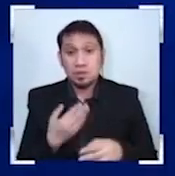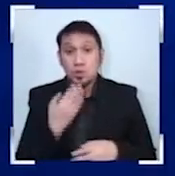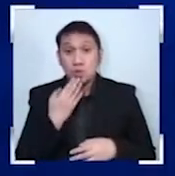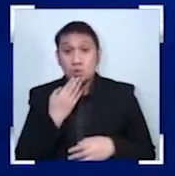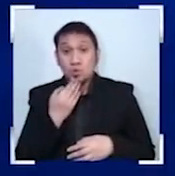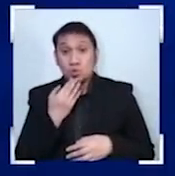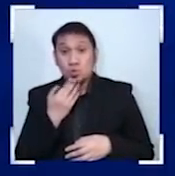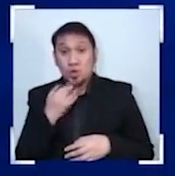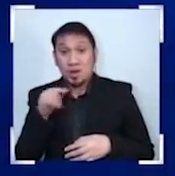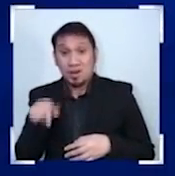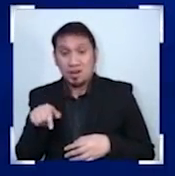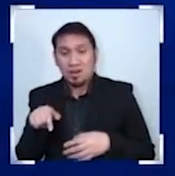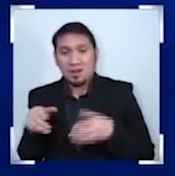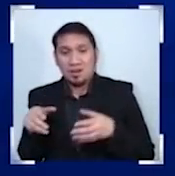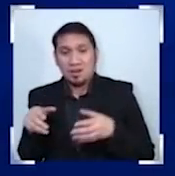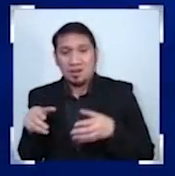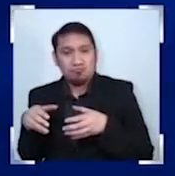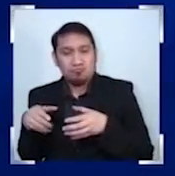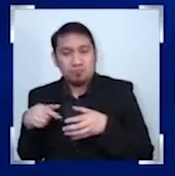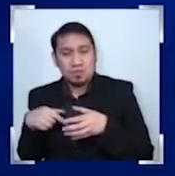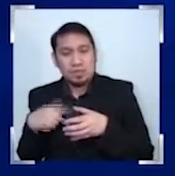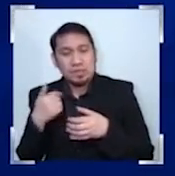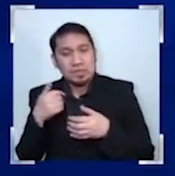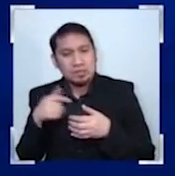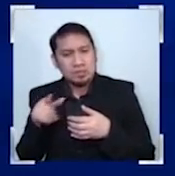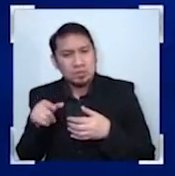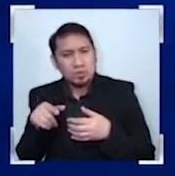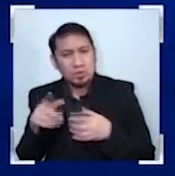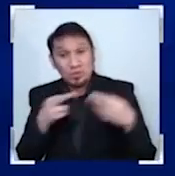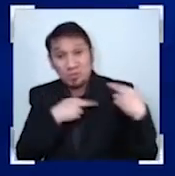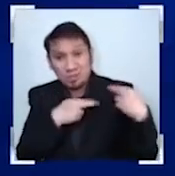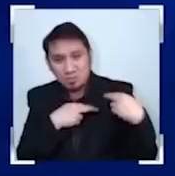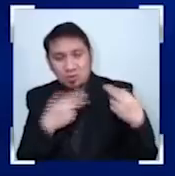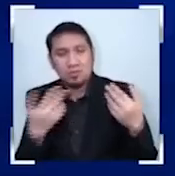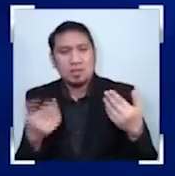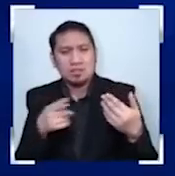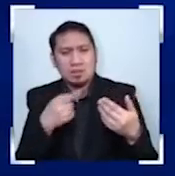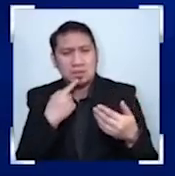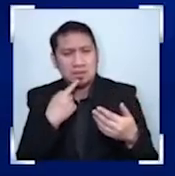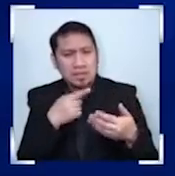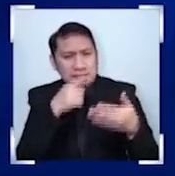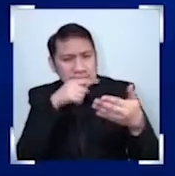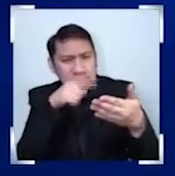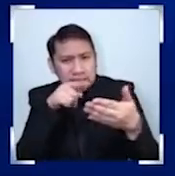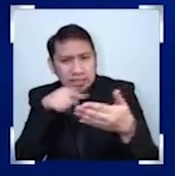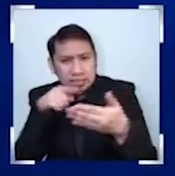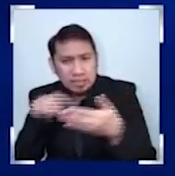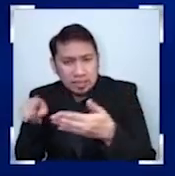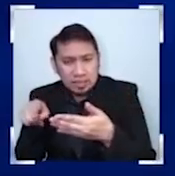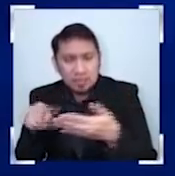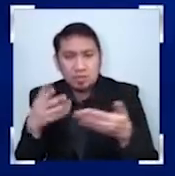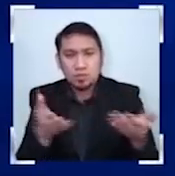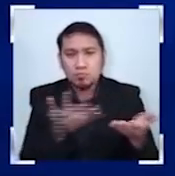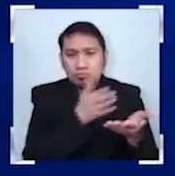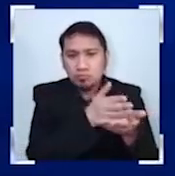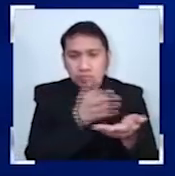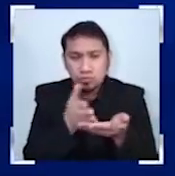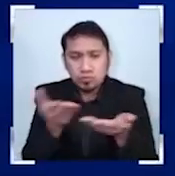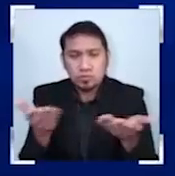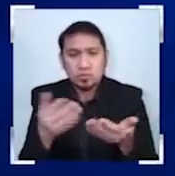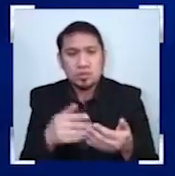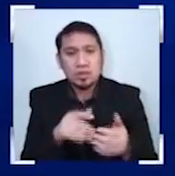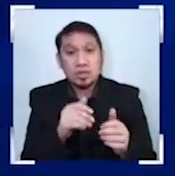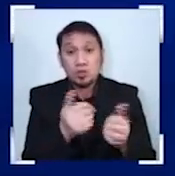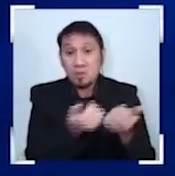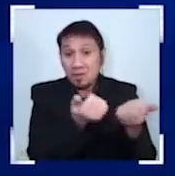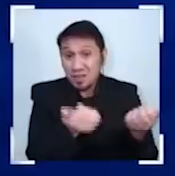Administration, regular nitong minomonitor ang stocks ng asukal at nagsasagawa ng spot inspections sa mga warehouse. Ang stock daw sa mga